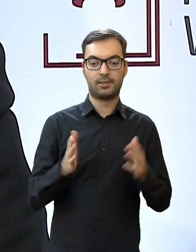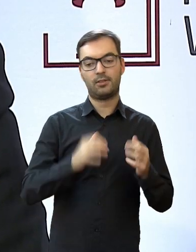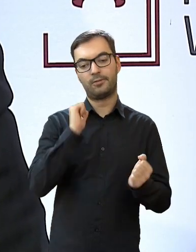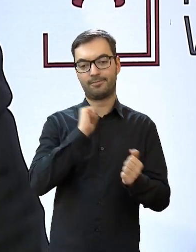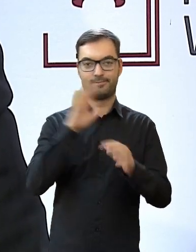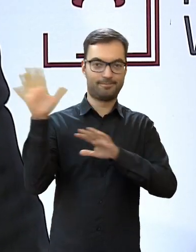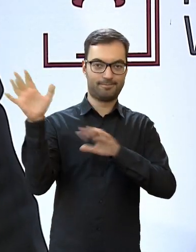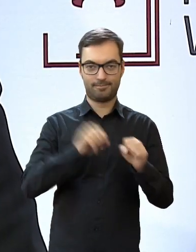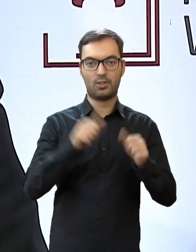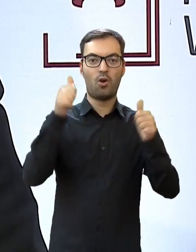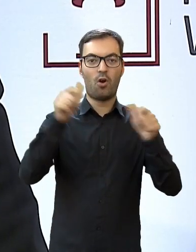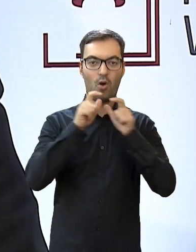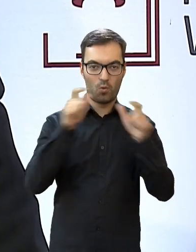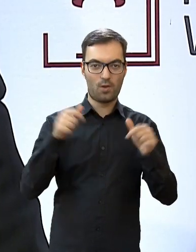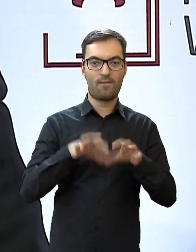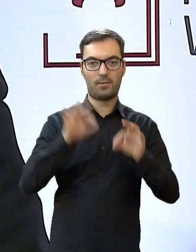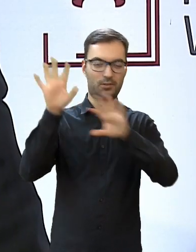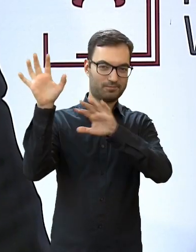ogłoszeń wyborczych,